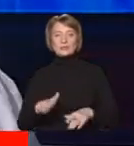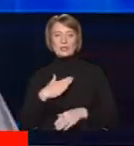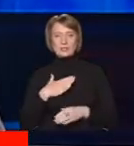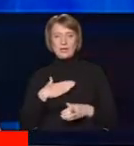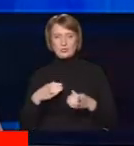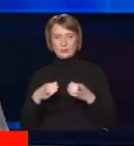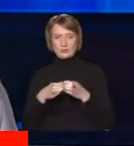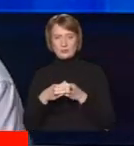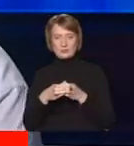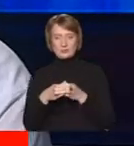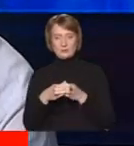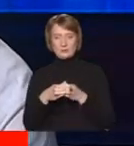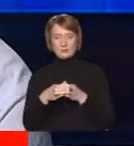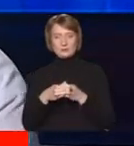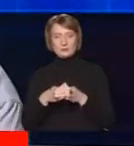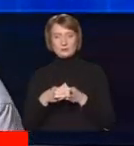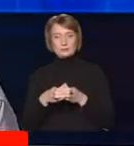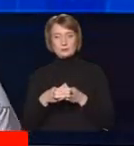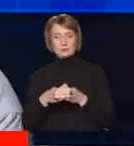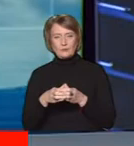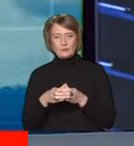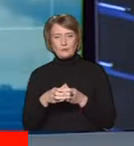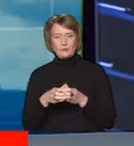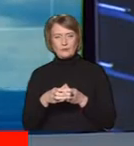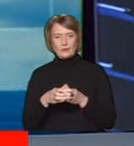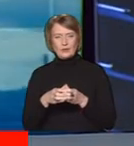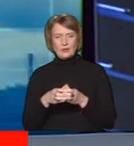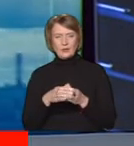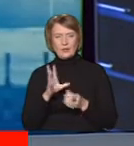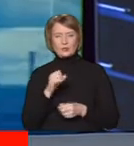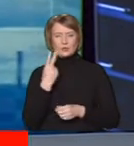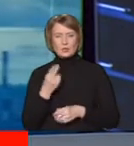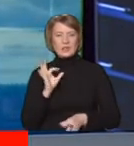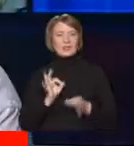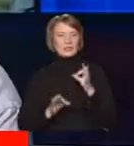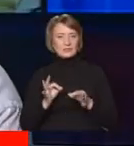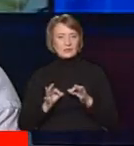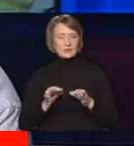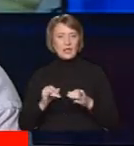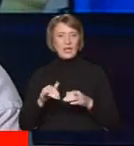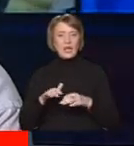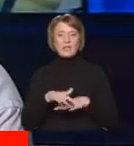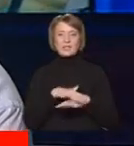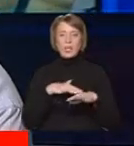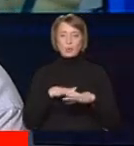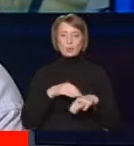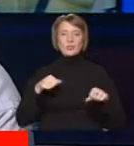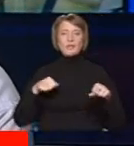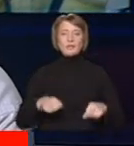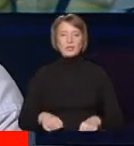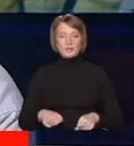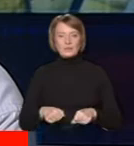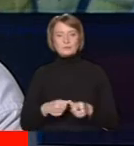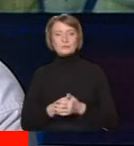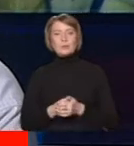називається «Народовладдя». Так? У нас є три основних принципи – соціальна справедливість, народовладдя і захист національних інтересів – це три основних